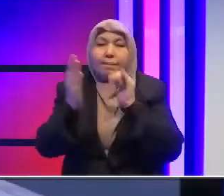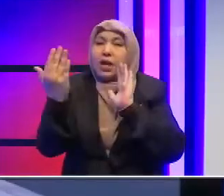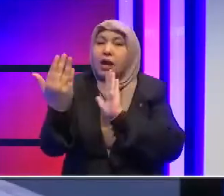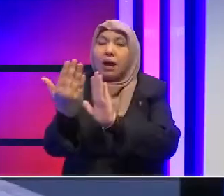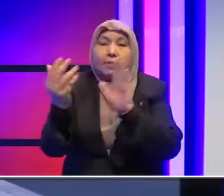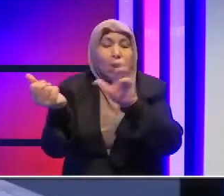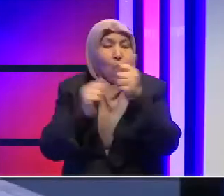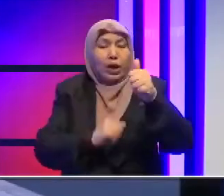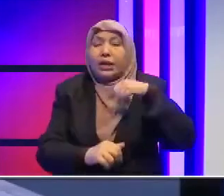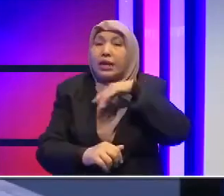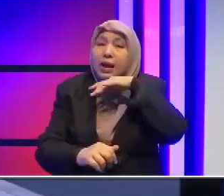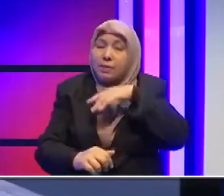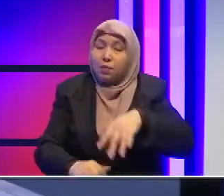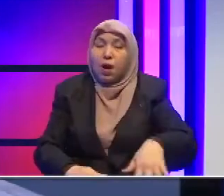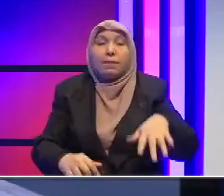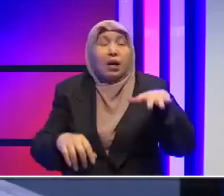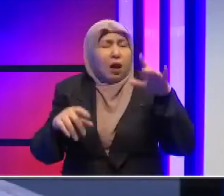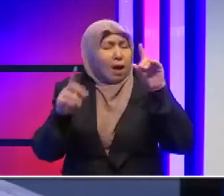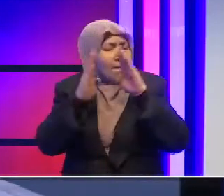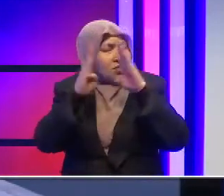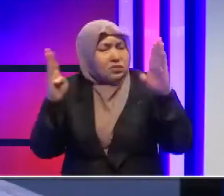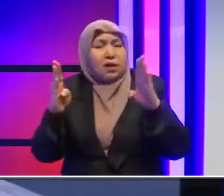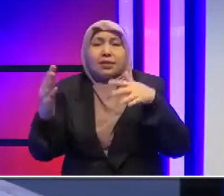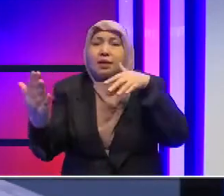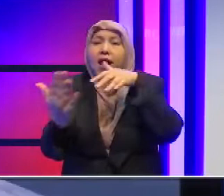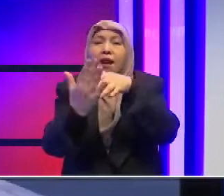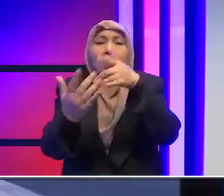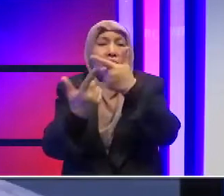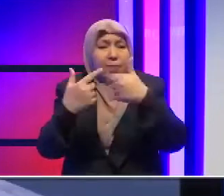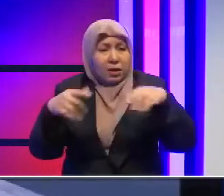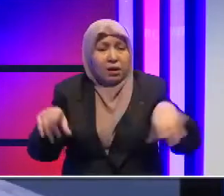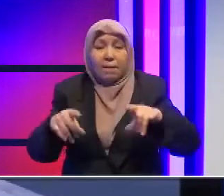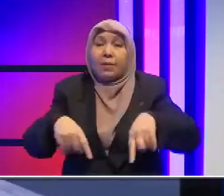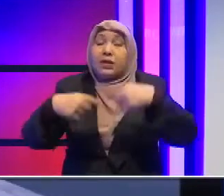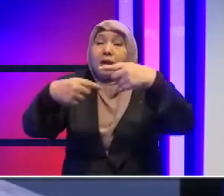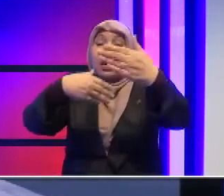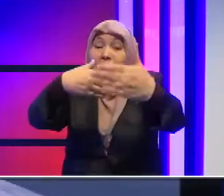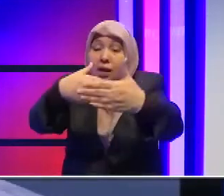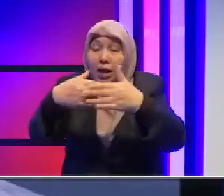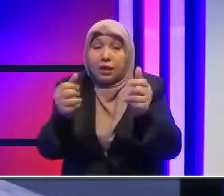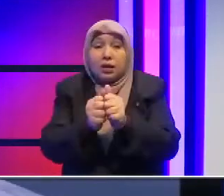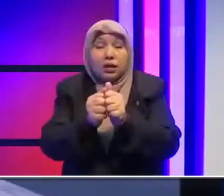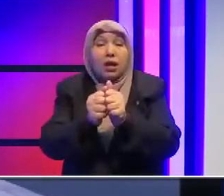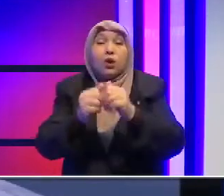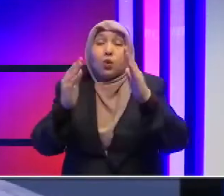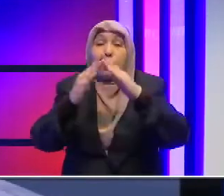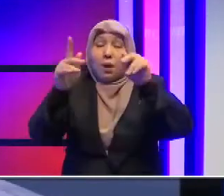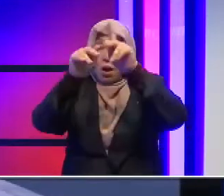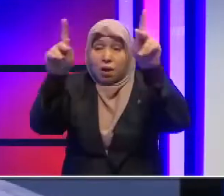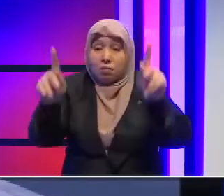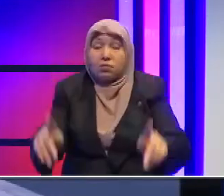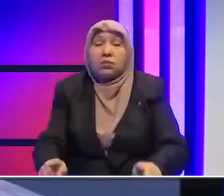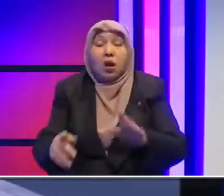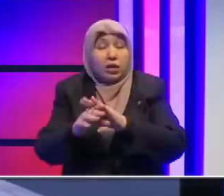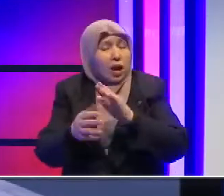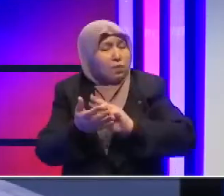yang paling besarnya pada ketika ini, terhalang daripada mendapati rumah Allah yang mulia seperti mana yang pernah kita dengar daripada